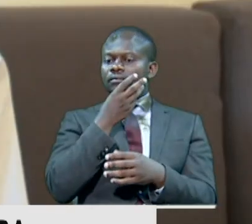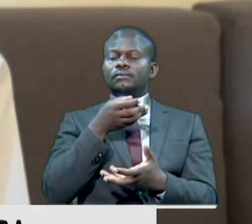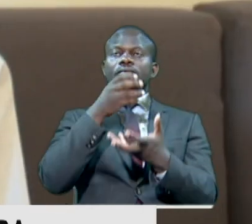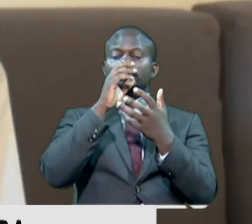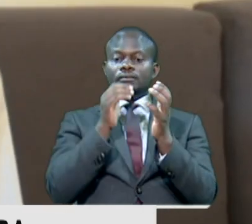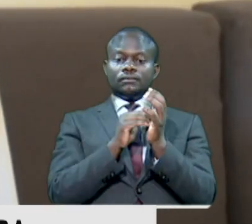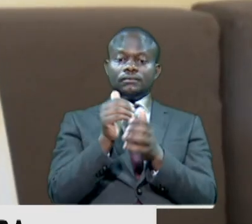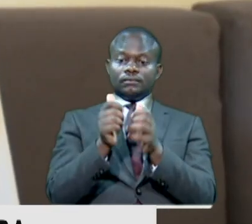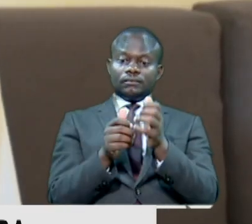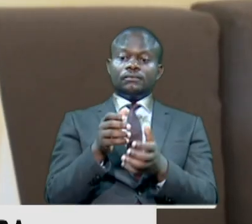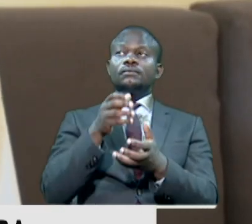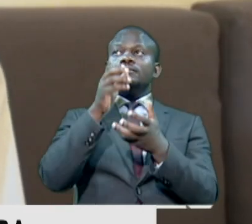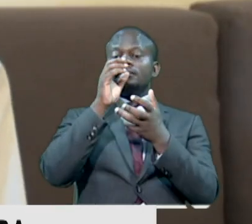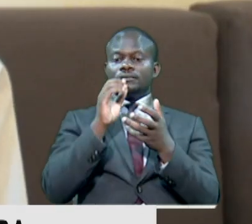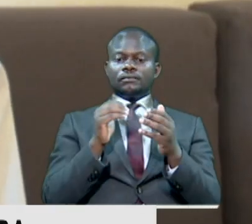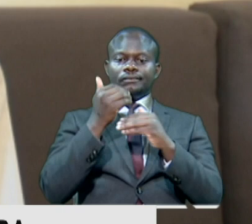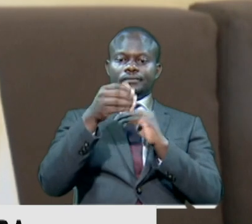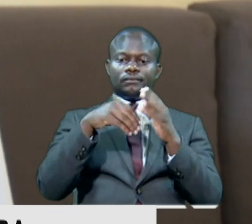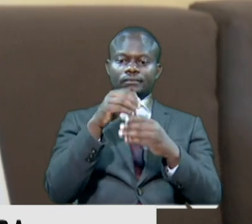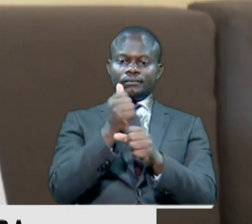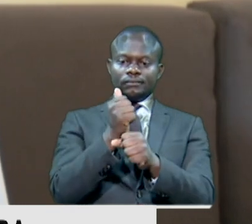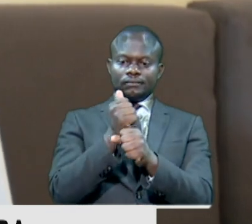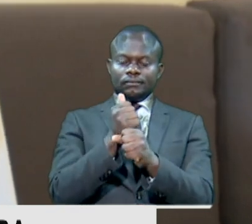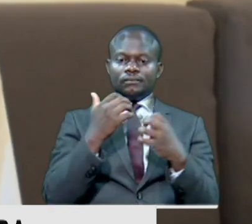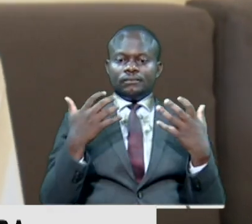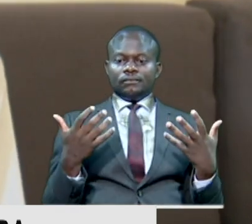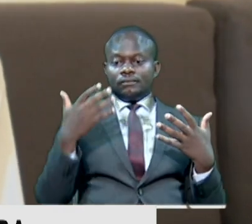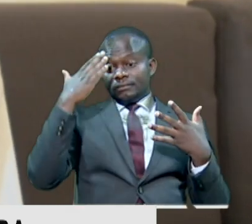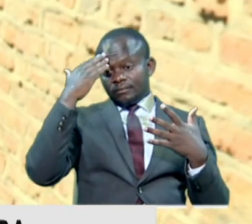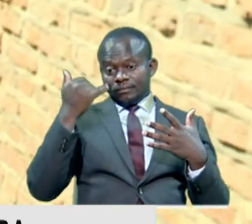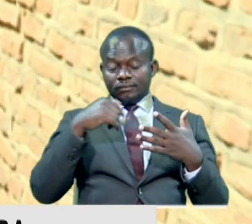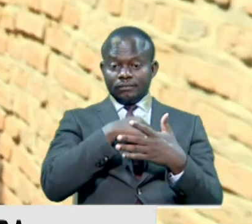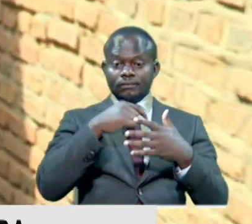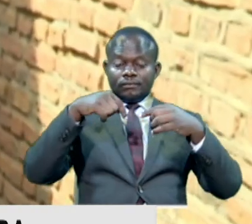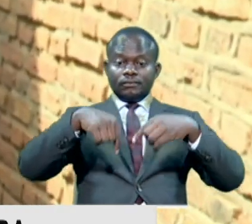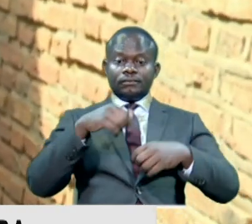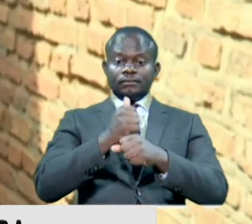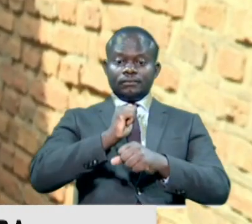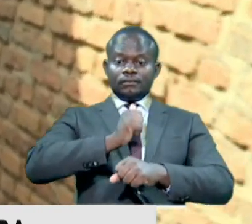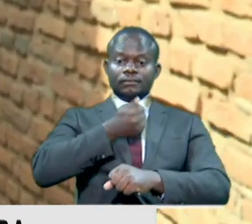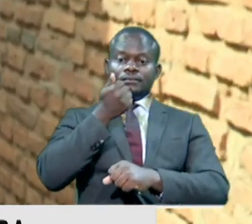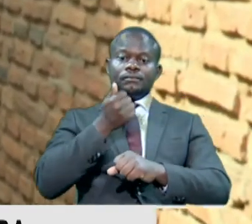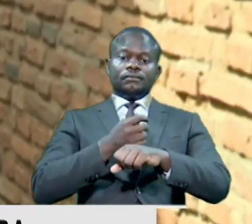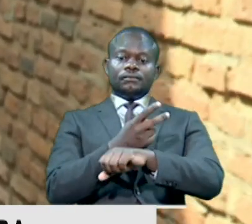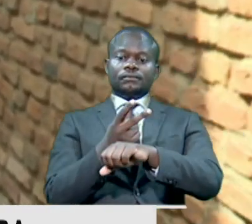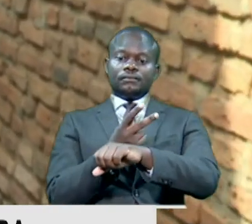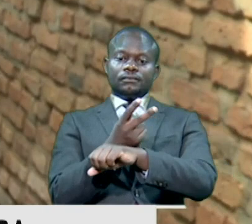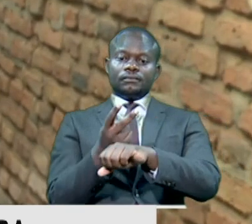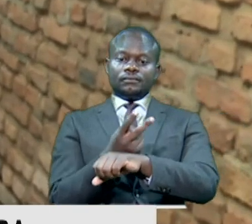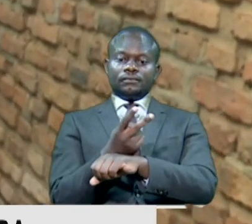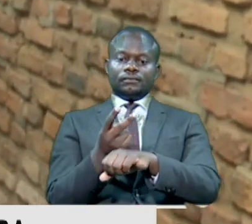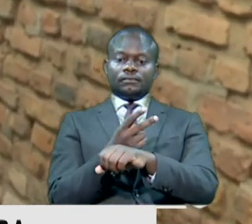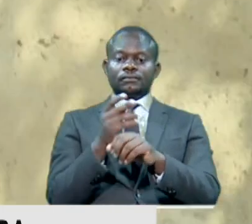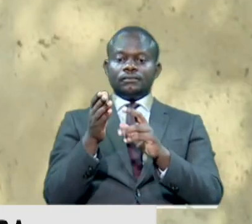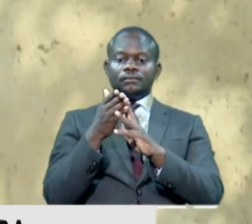karano nkajya mu kazi kuko ubu nsigaye nanikorera amasaha